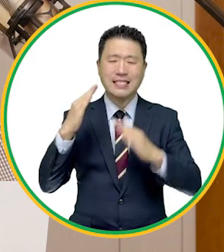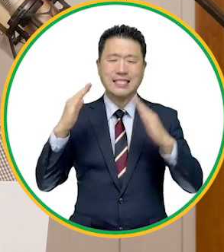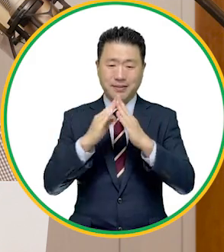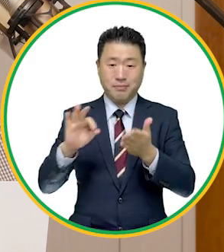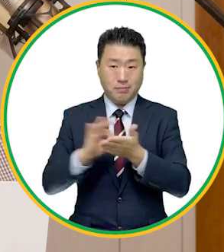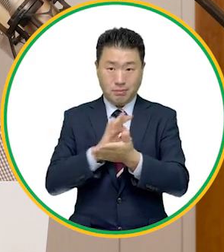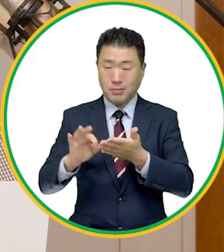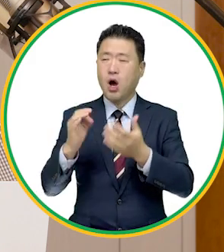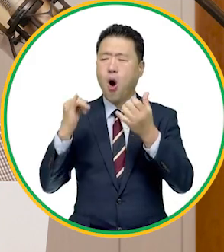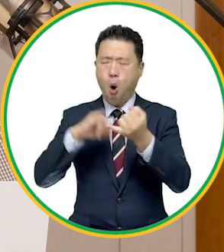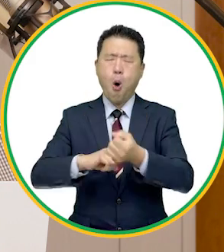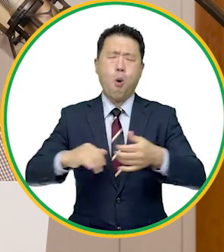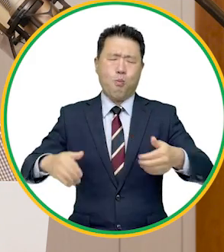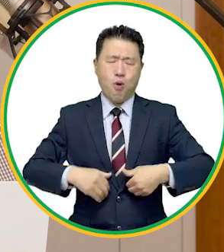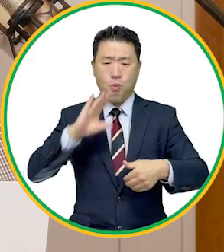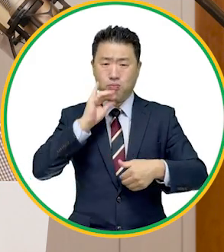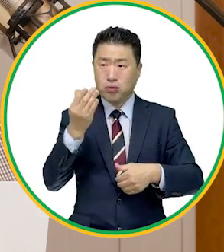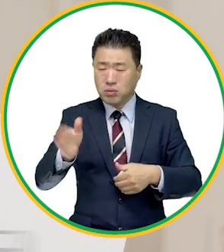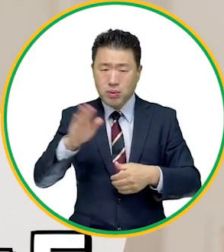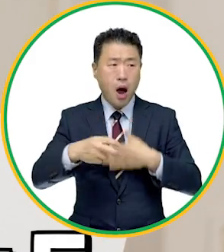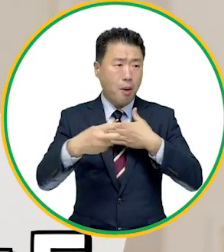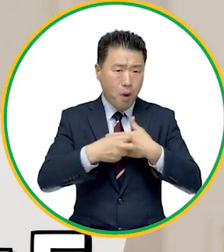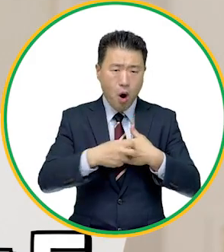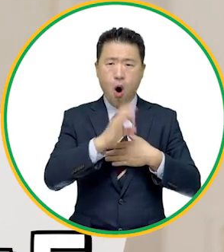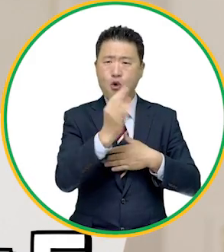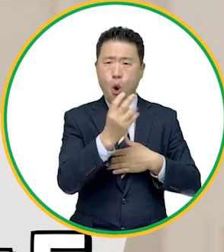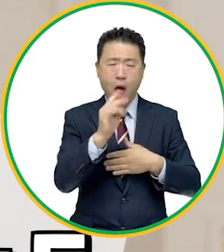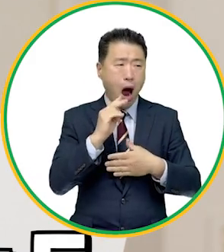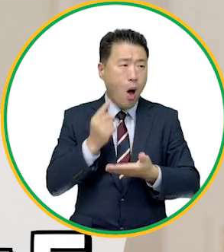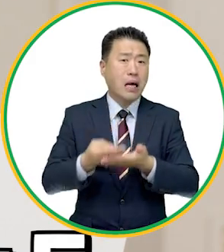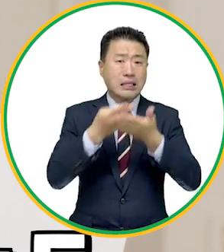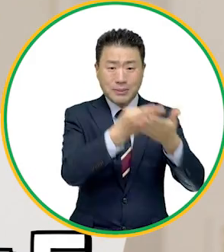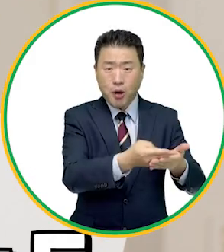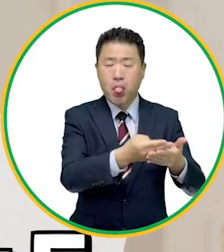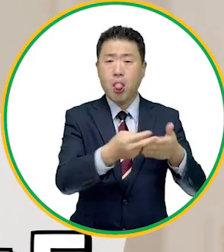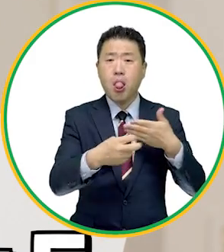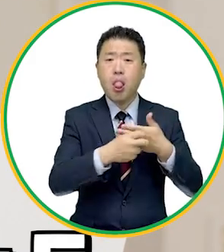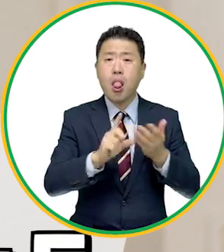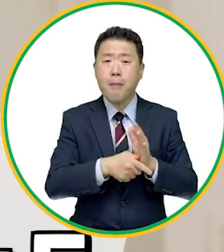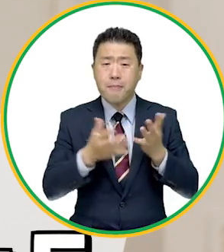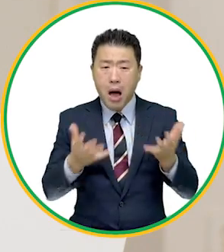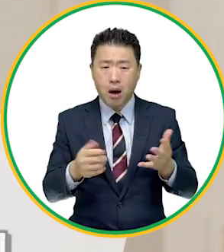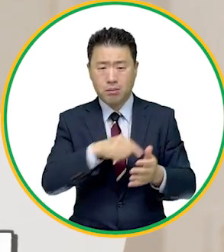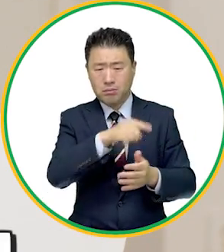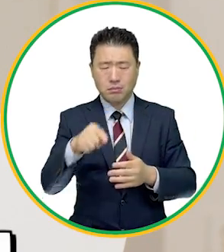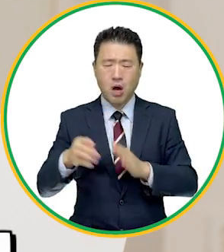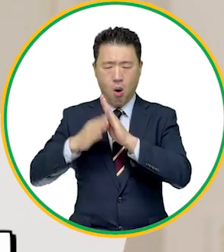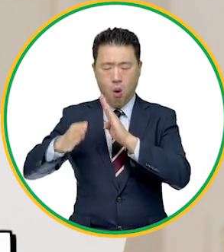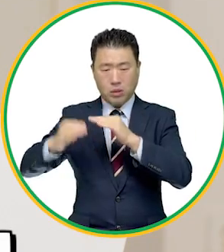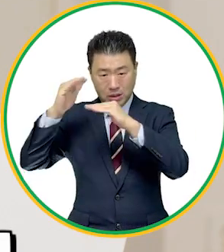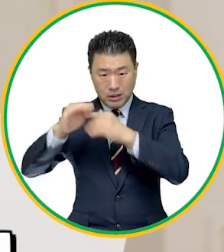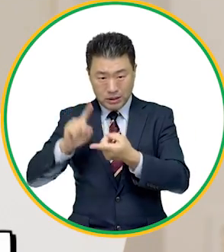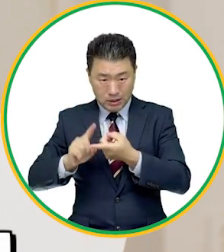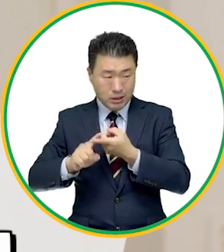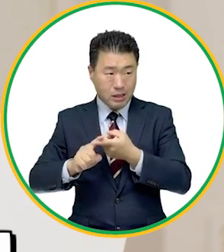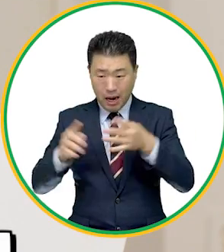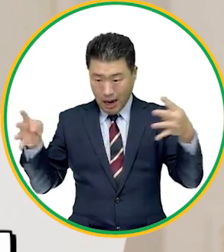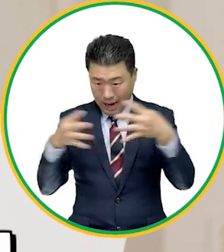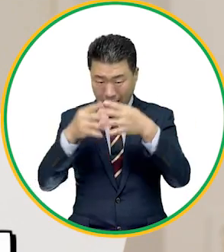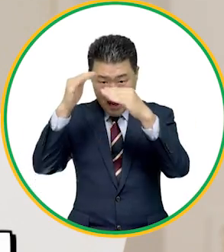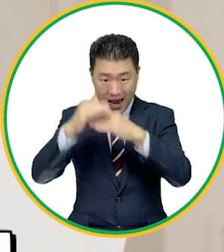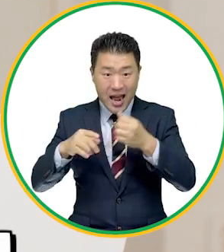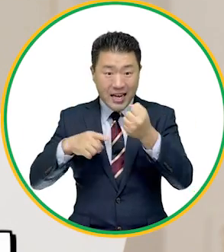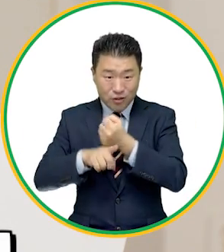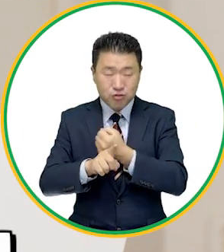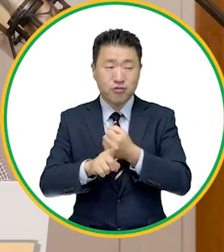주된 거주지로 이용하고 계셔야 하지만 병원, 요양시설 등에 입원하시는 등 공사에서 정하는 사유에